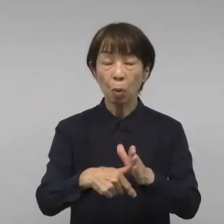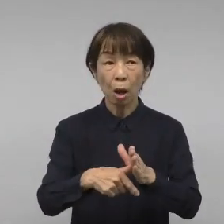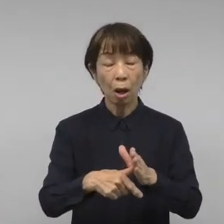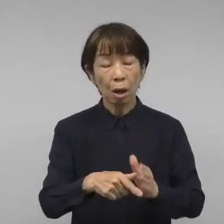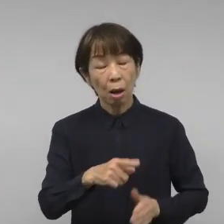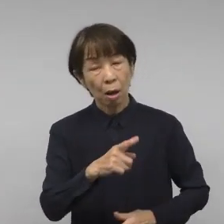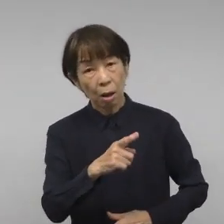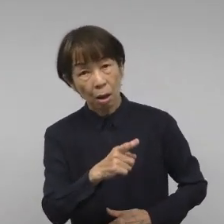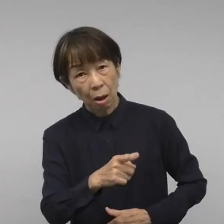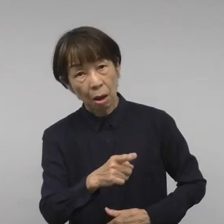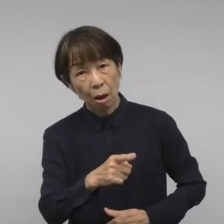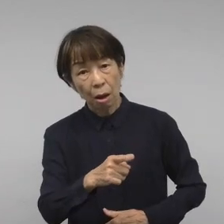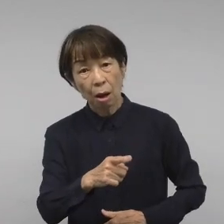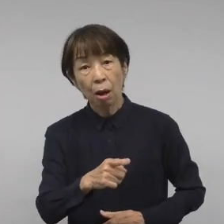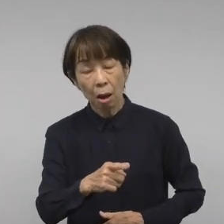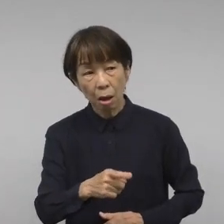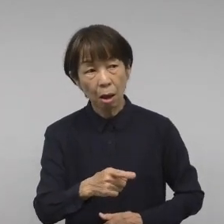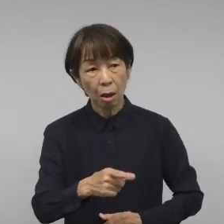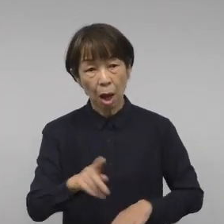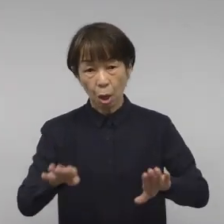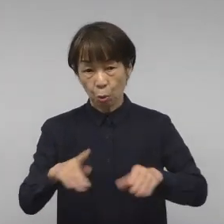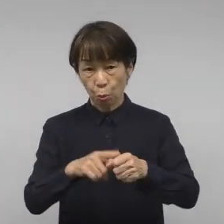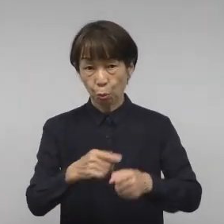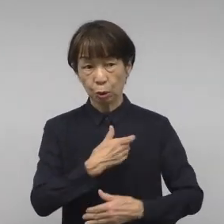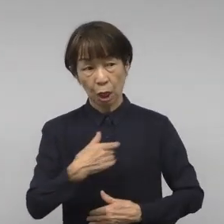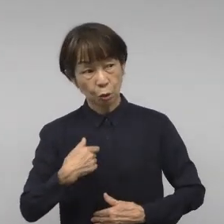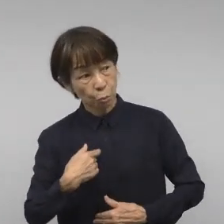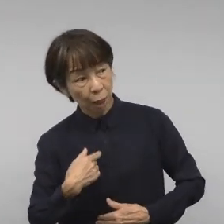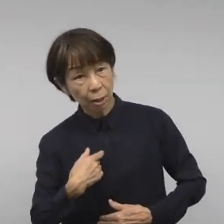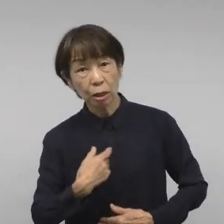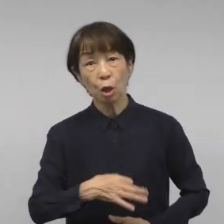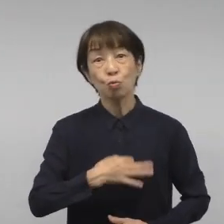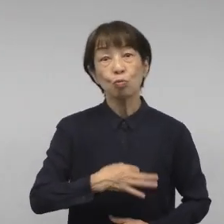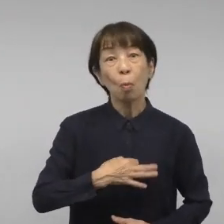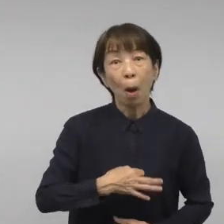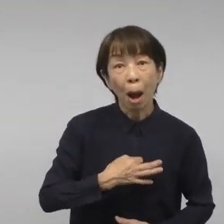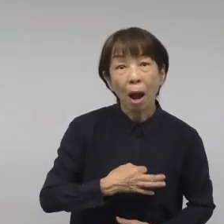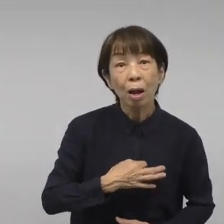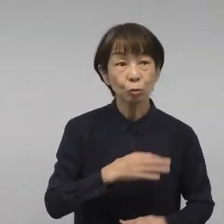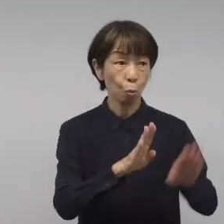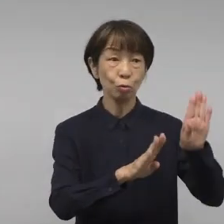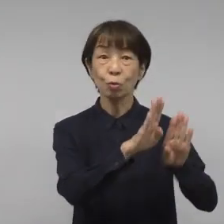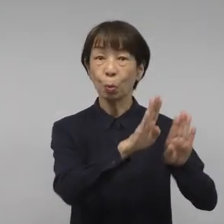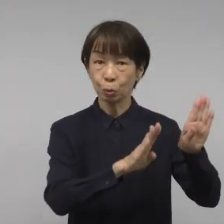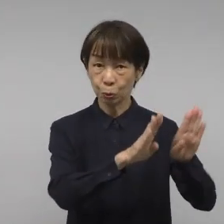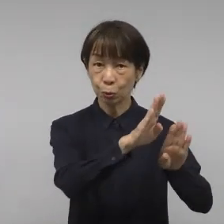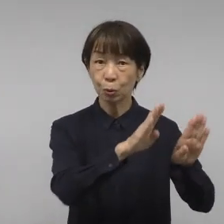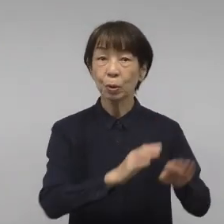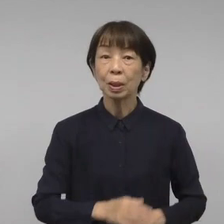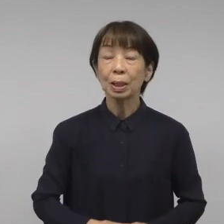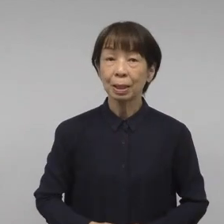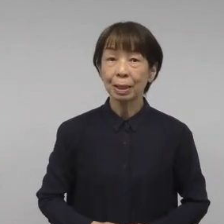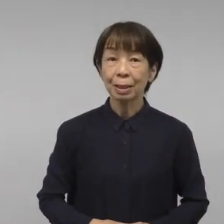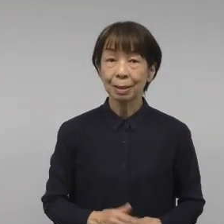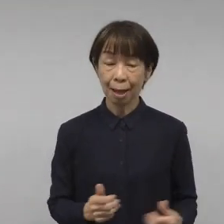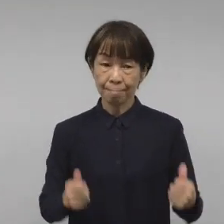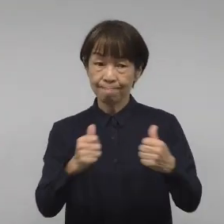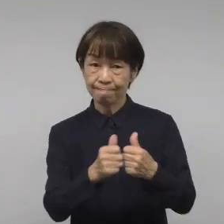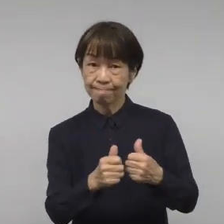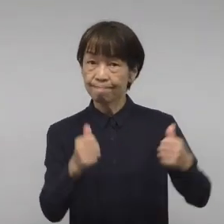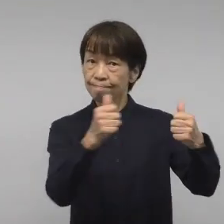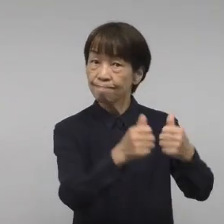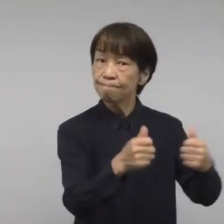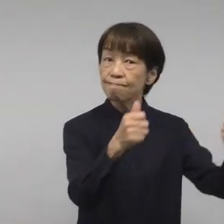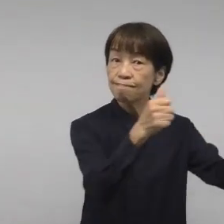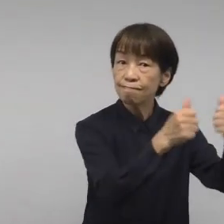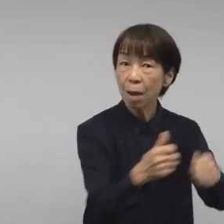本当に今年大丈夫かなっていうふうに、やや不安を覚えるような試合運びだったんですけれども、一戦ごとに選